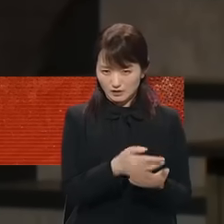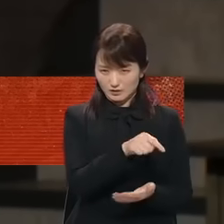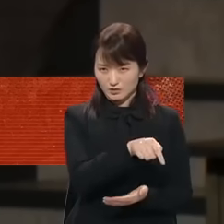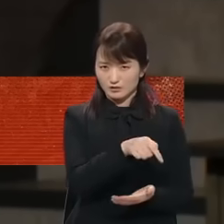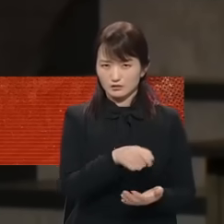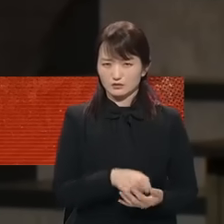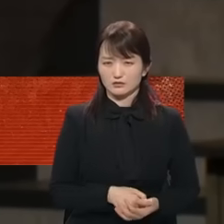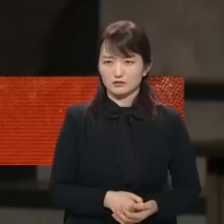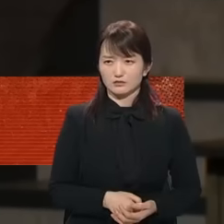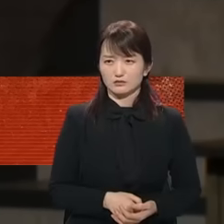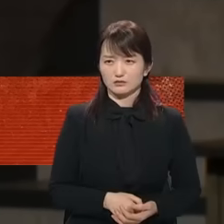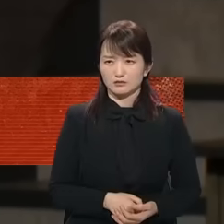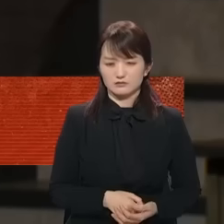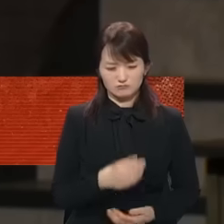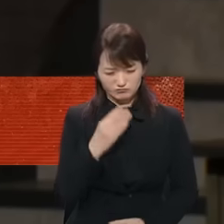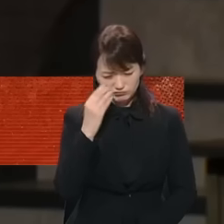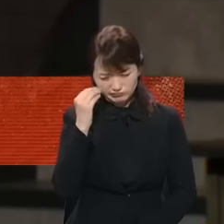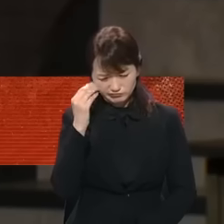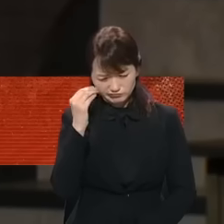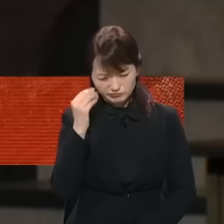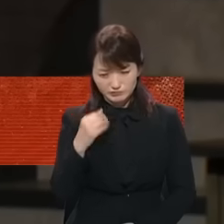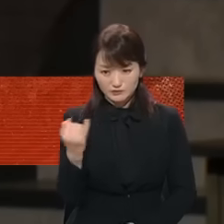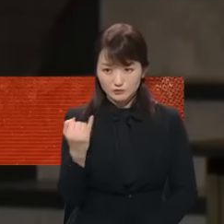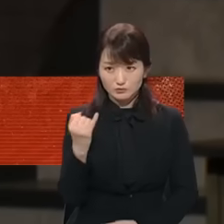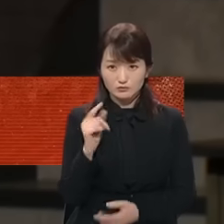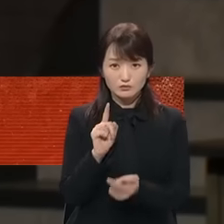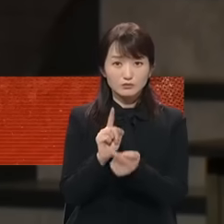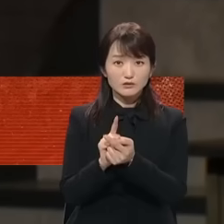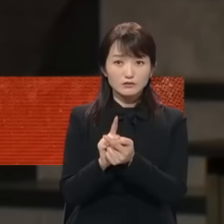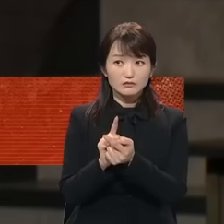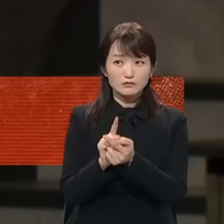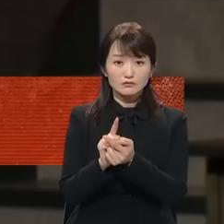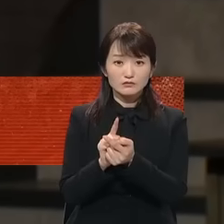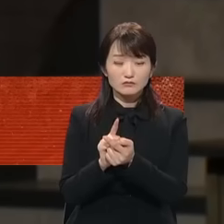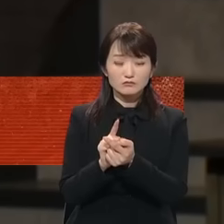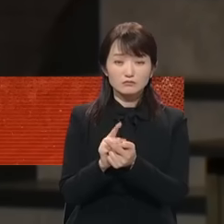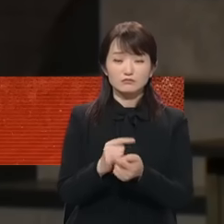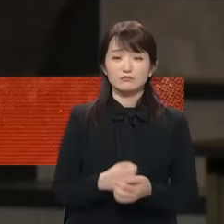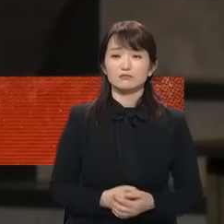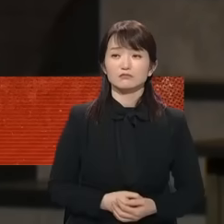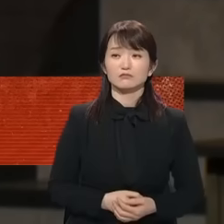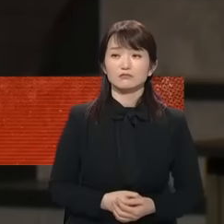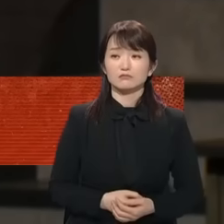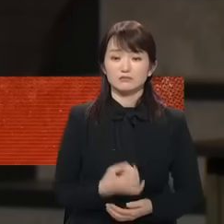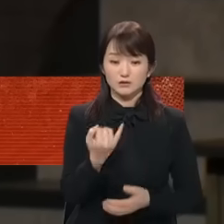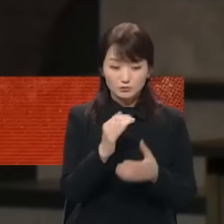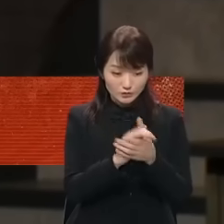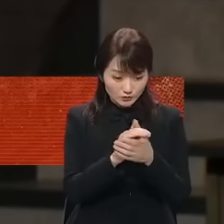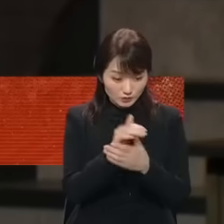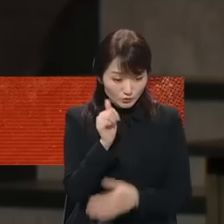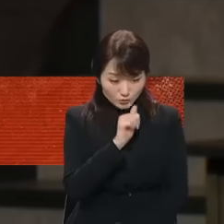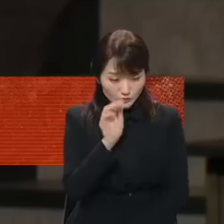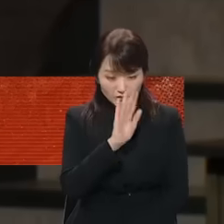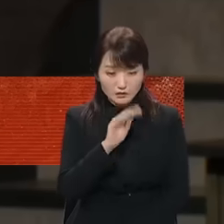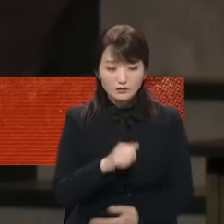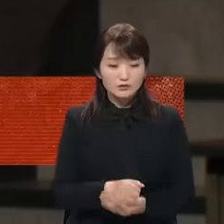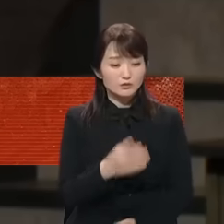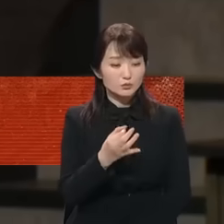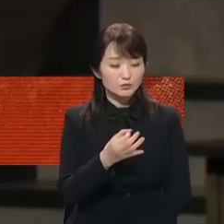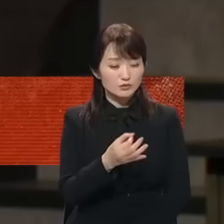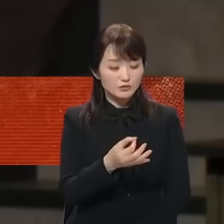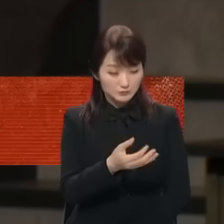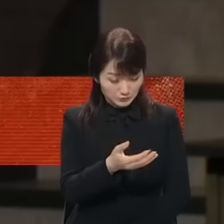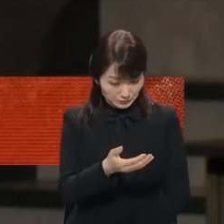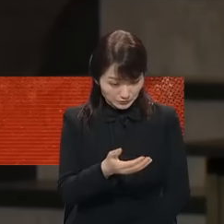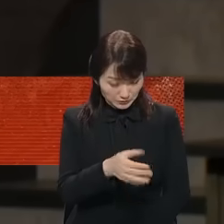이게 약간 좀 뭐 이상하잖아요 여성을 만나게 해 주는데 그냥 단순히 여자친구를 소개시켜 주는 것이 아니라 돈을 미리